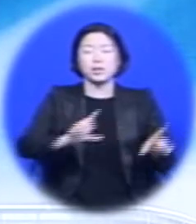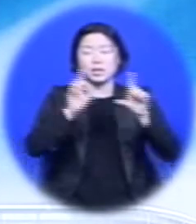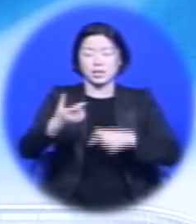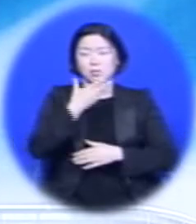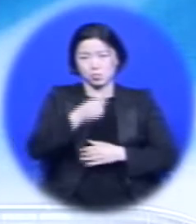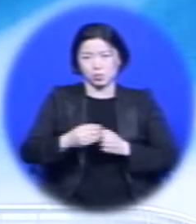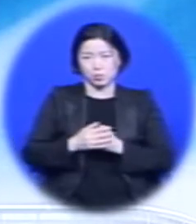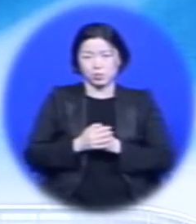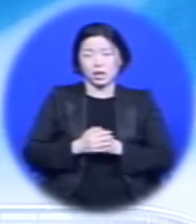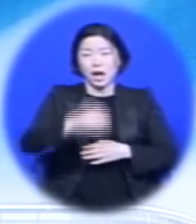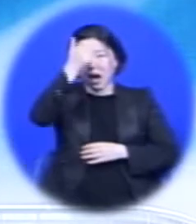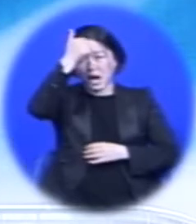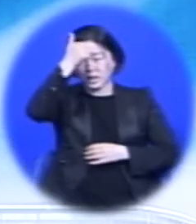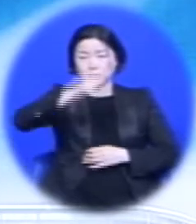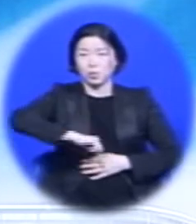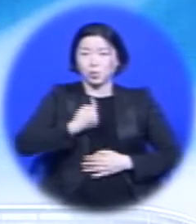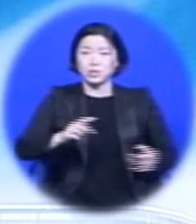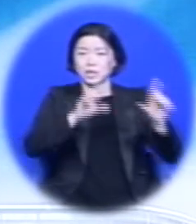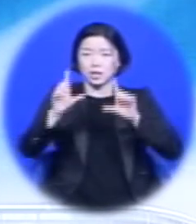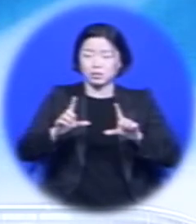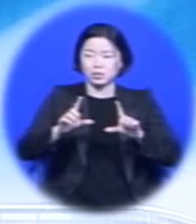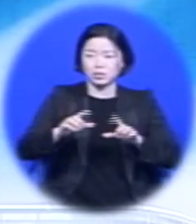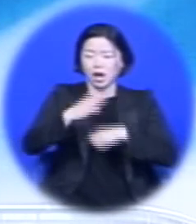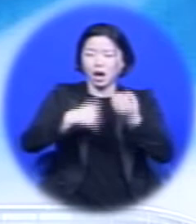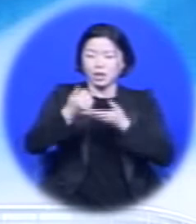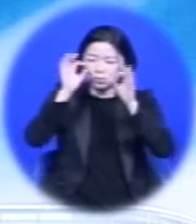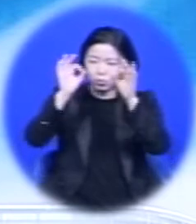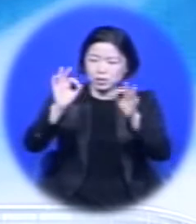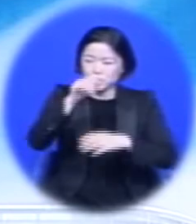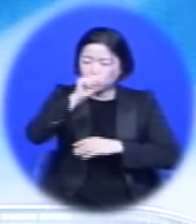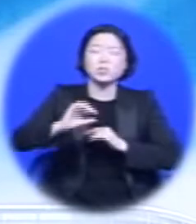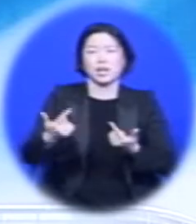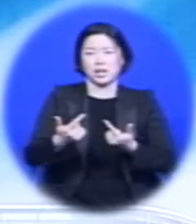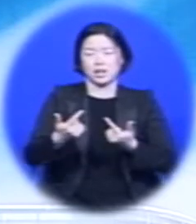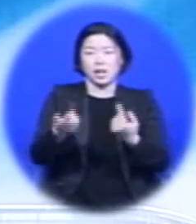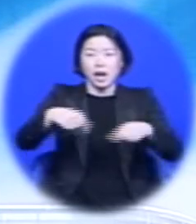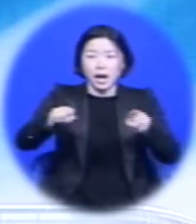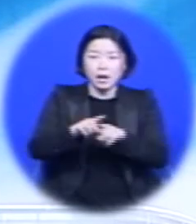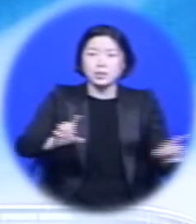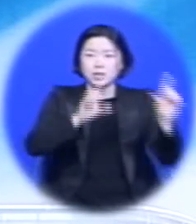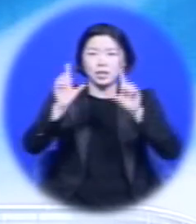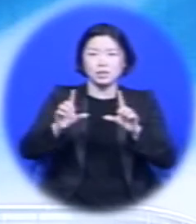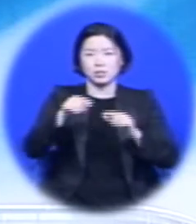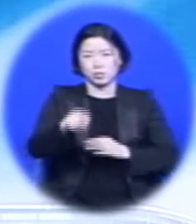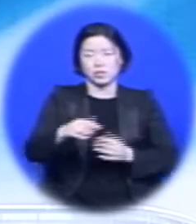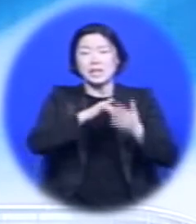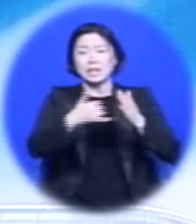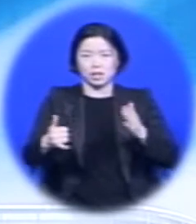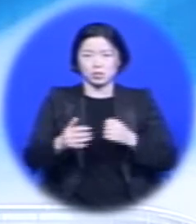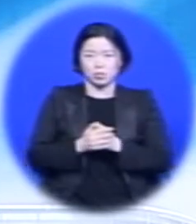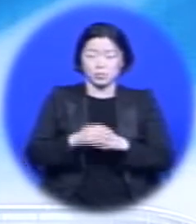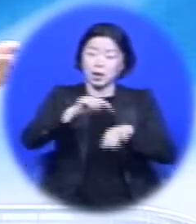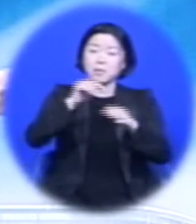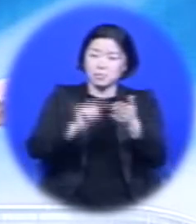혼자 있는 것이 하나님이 보기에 좋지 않다 그랬어요. 함께 사는 것이 가족입니다. 그냥 마음에 들